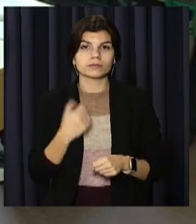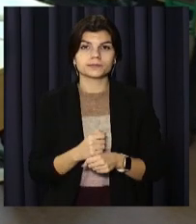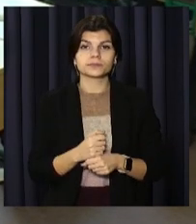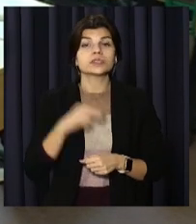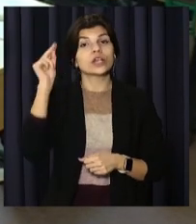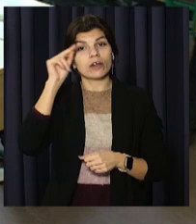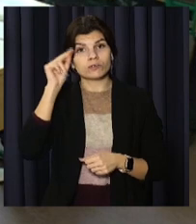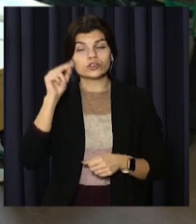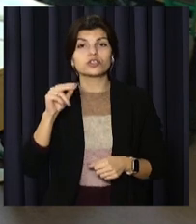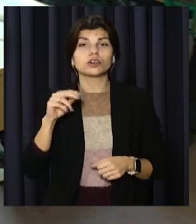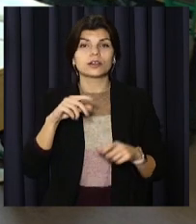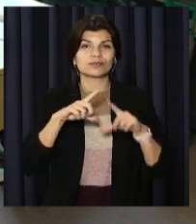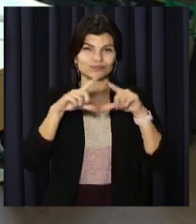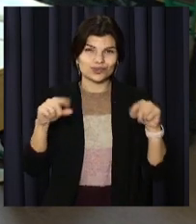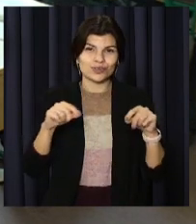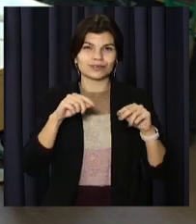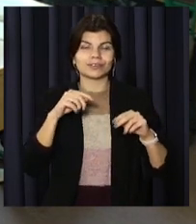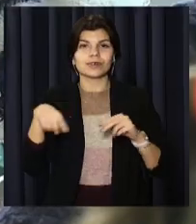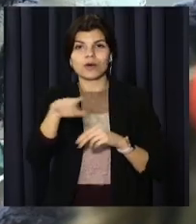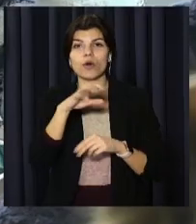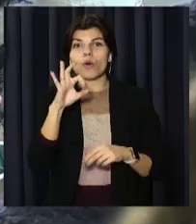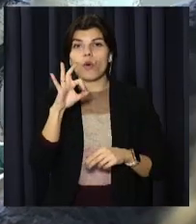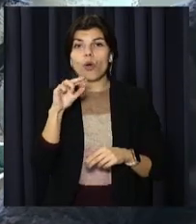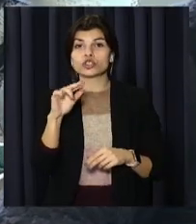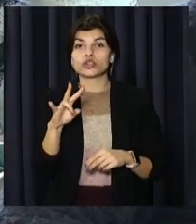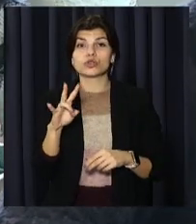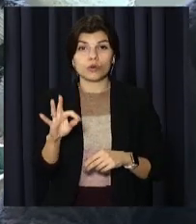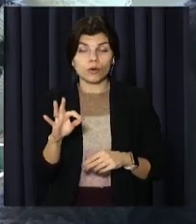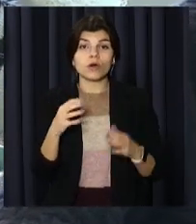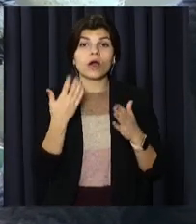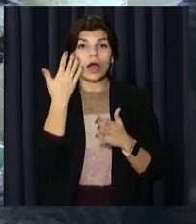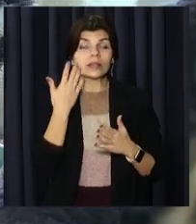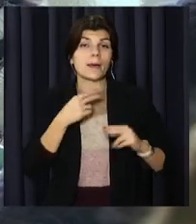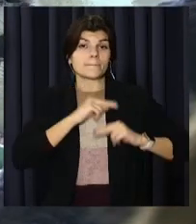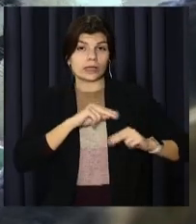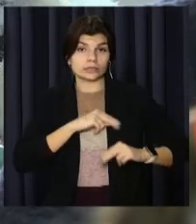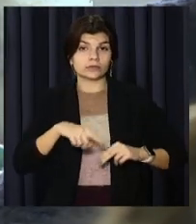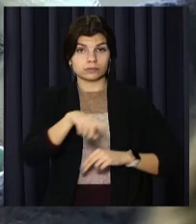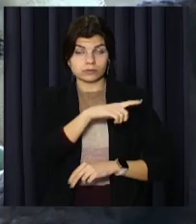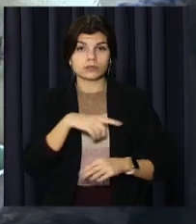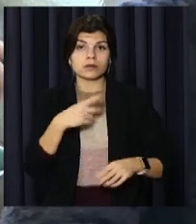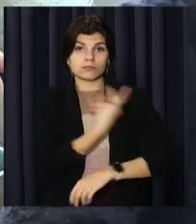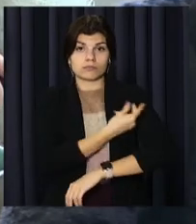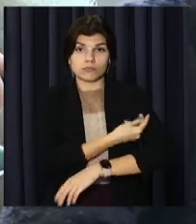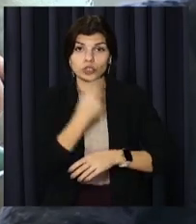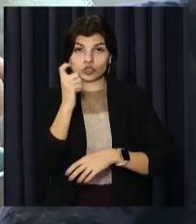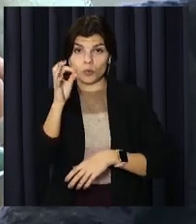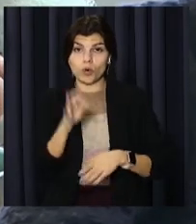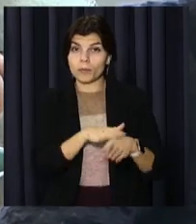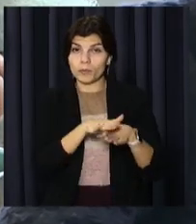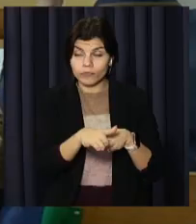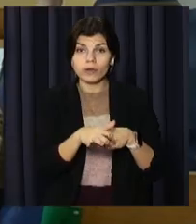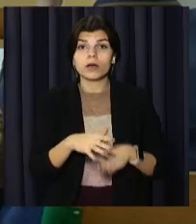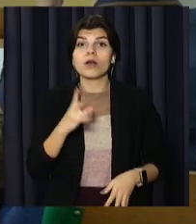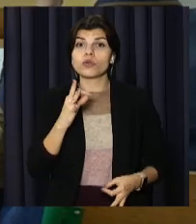навчальні заклади у жовтій зоні працюють точно за умови 100% вакцинації працівників. Проте їх закриють, якщо на